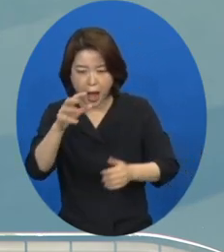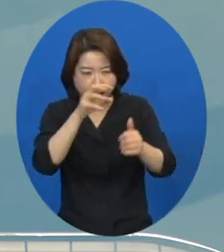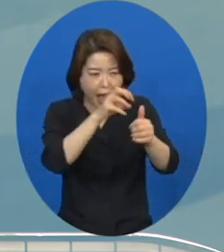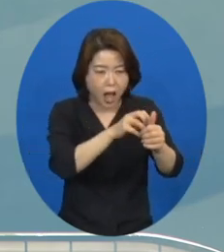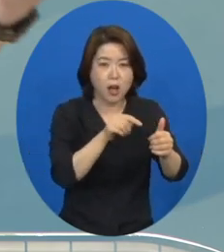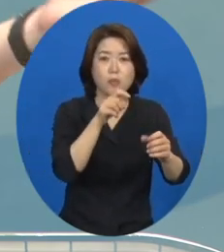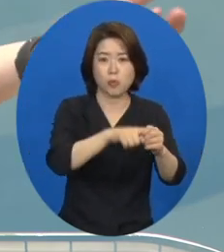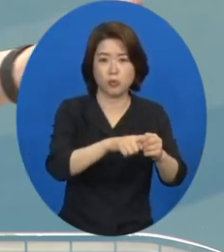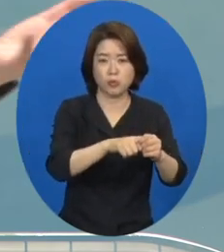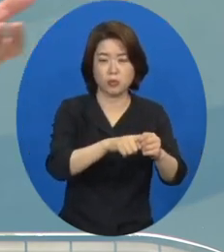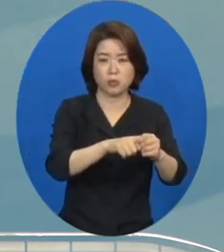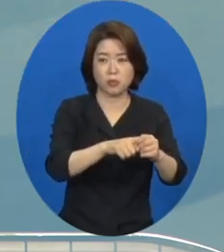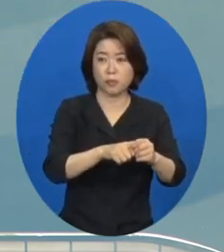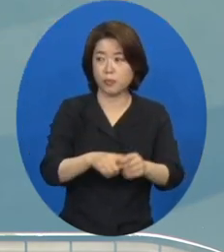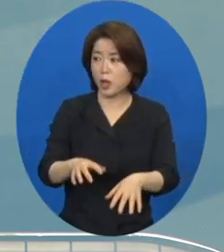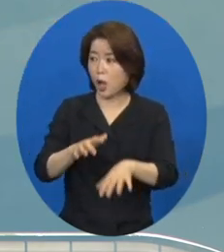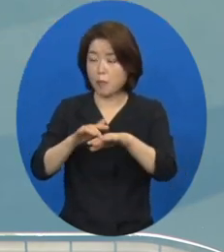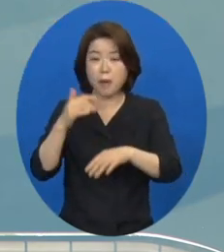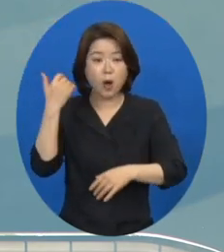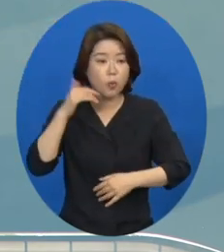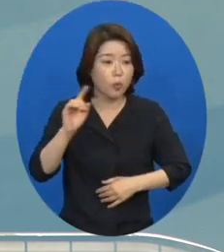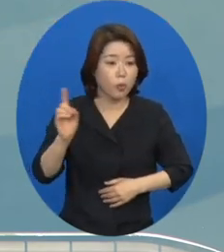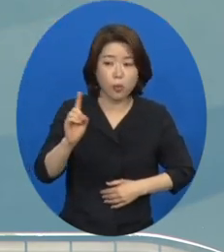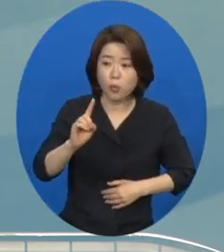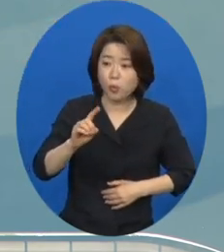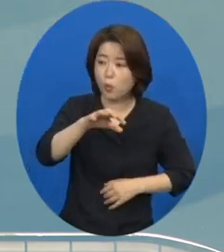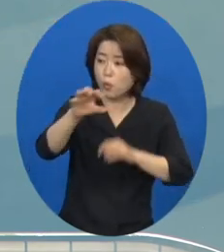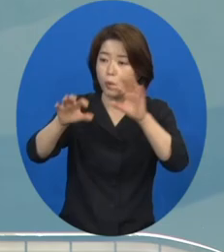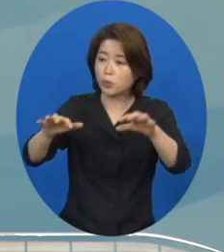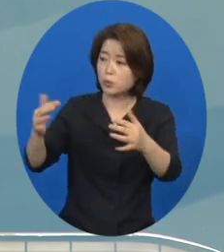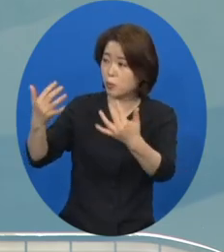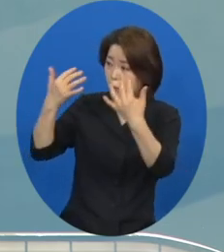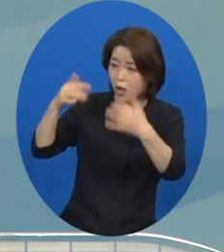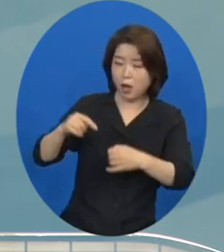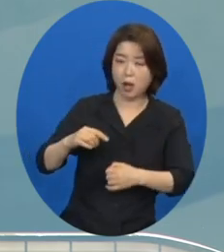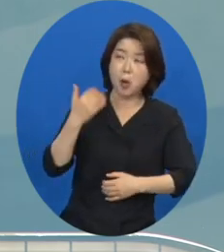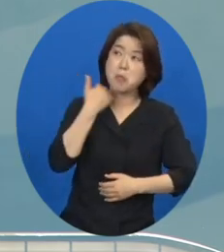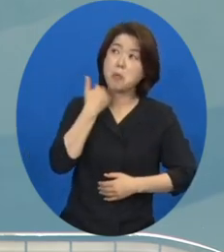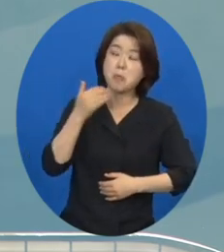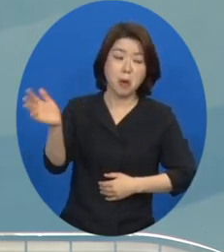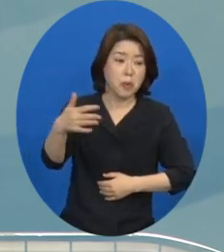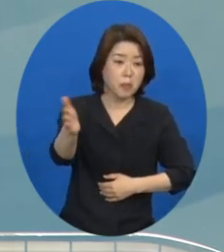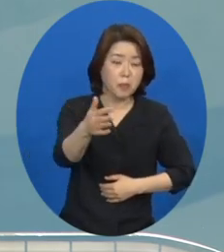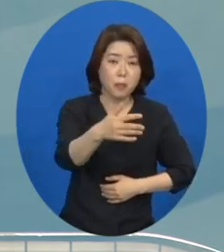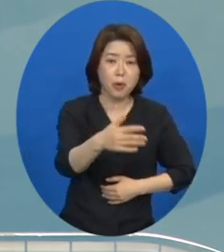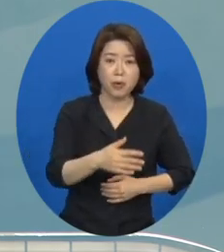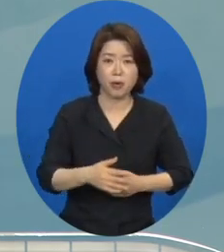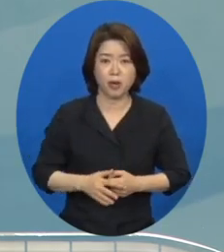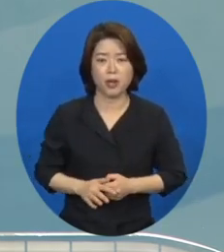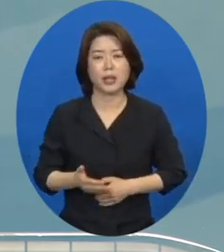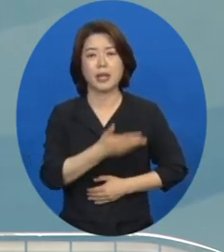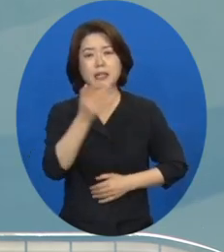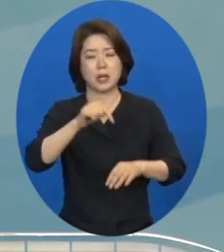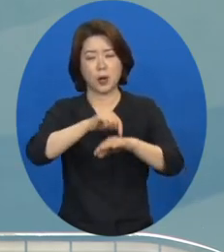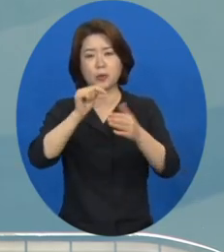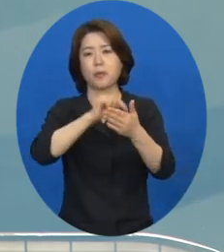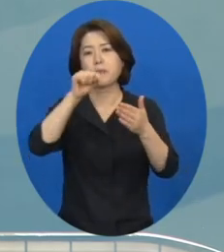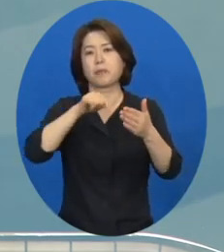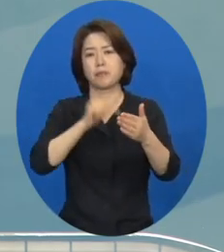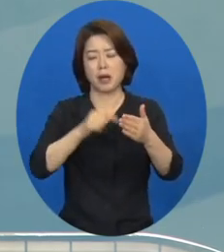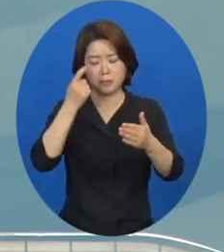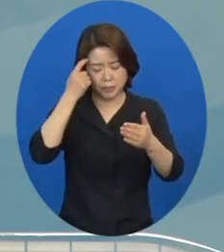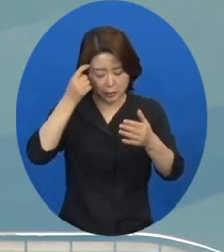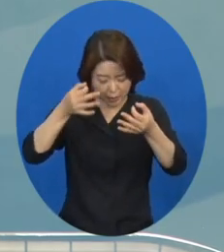아니 마귀가 도대체 어디서 우리를 삼키려고 한단 말입니까? 보이지도 않는데 여러분의 마음의 생각을